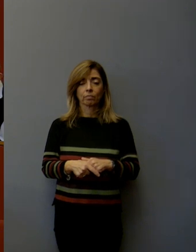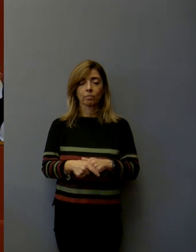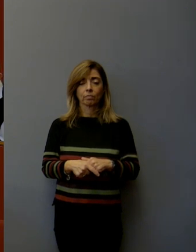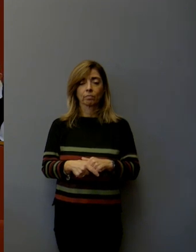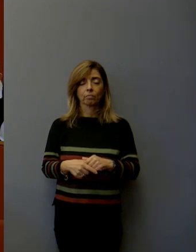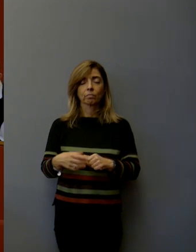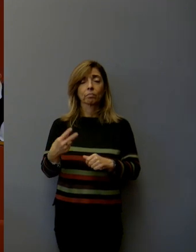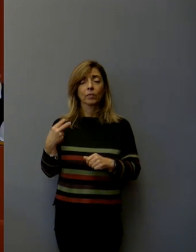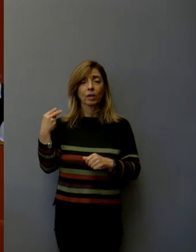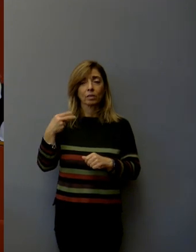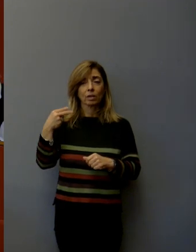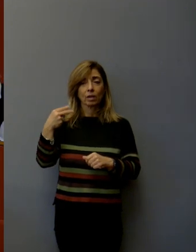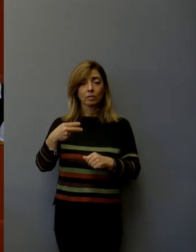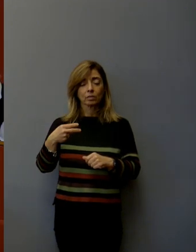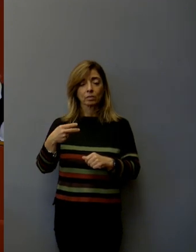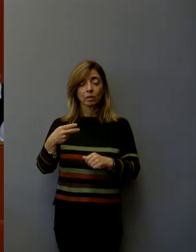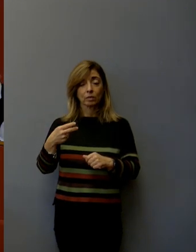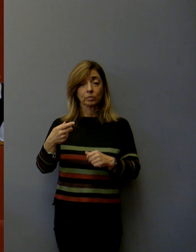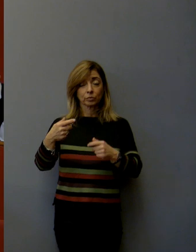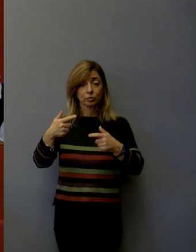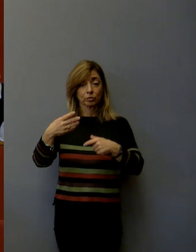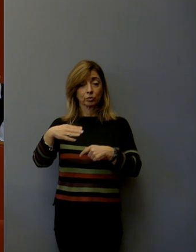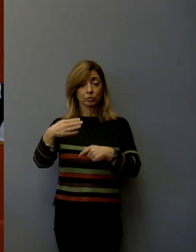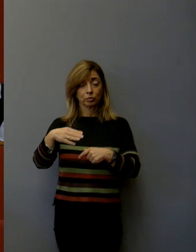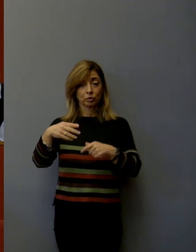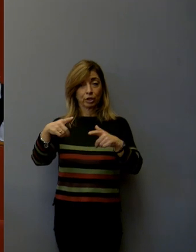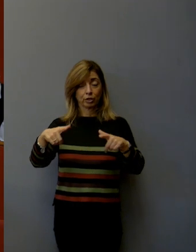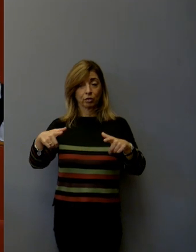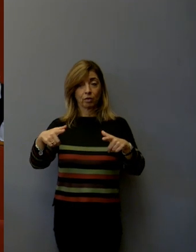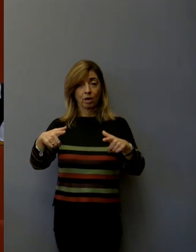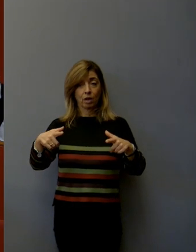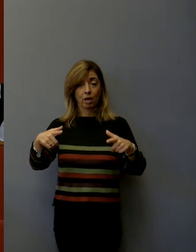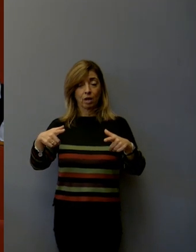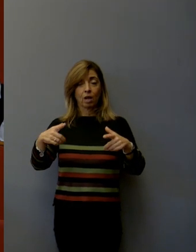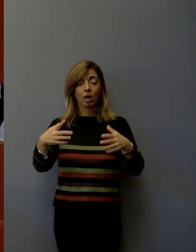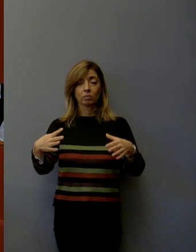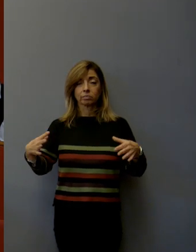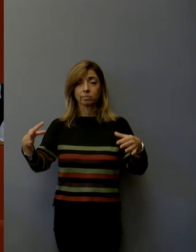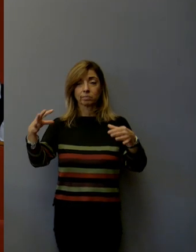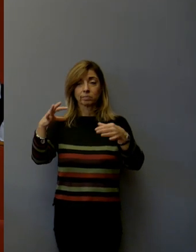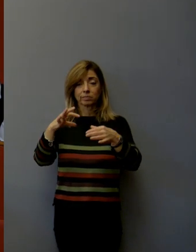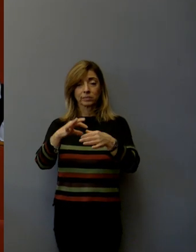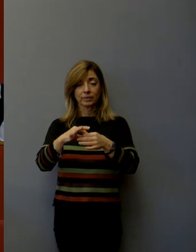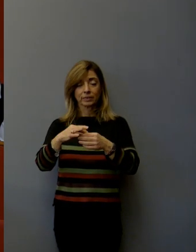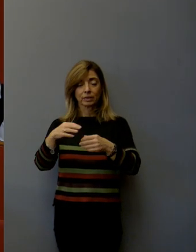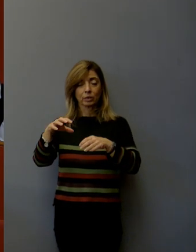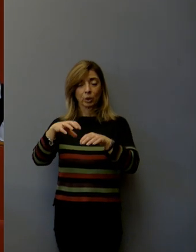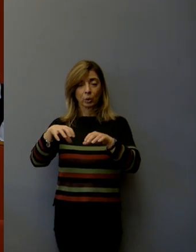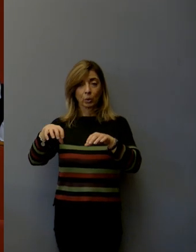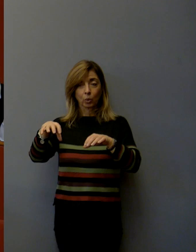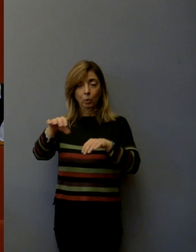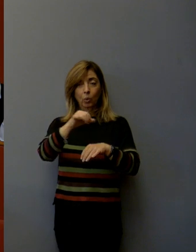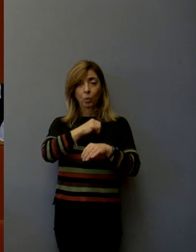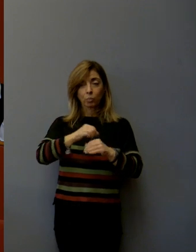addirittura da prima ha visto unire praticamente realtà comunali e grandi e piccole